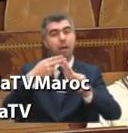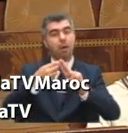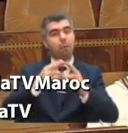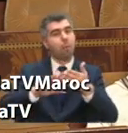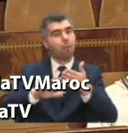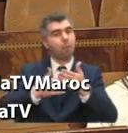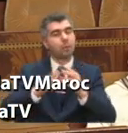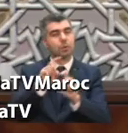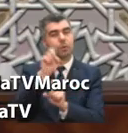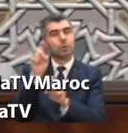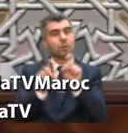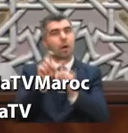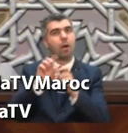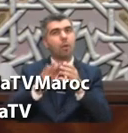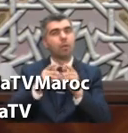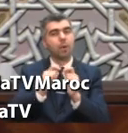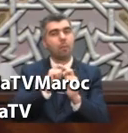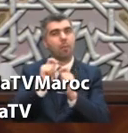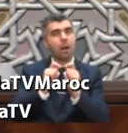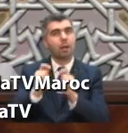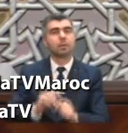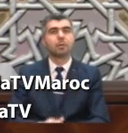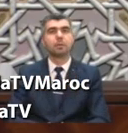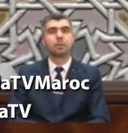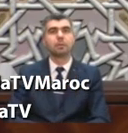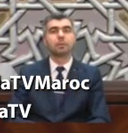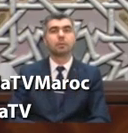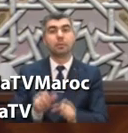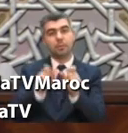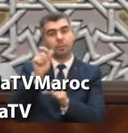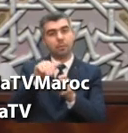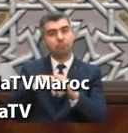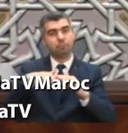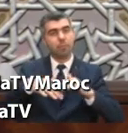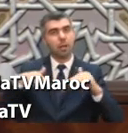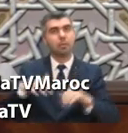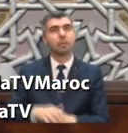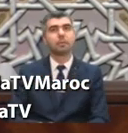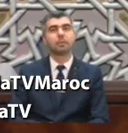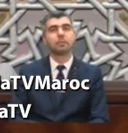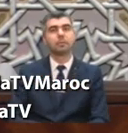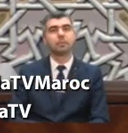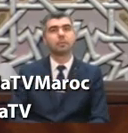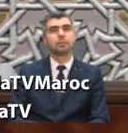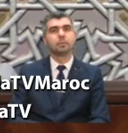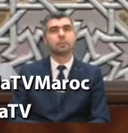جميع التساؤلات اللي جات في المناقشة من طرف جميع السادة المتدخلين عن أغلبية والمعارضة،